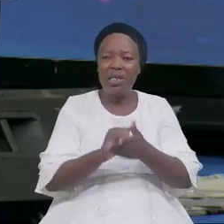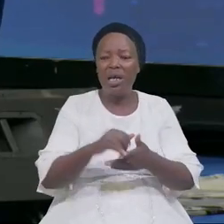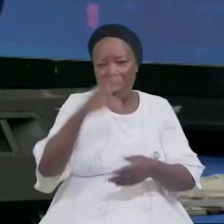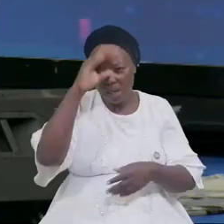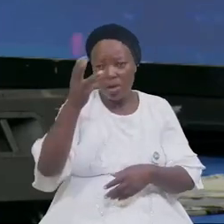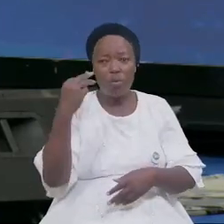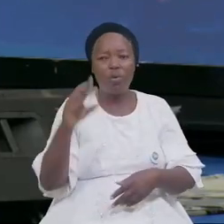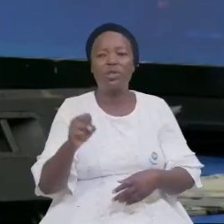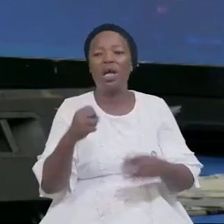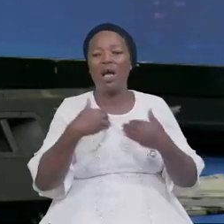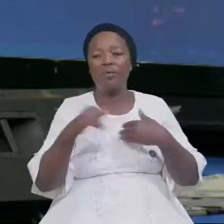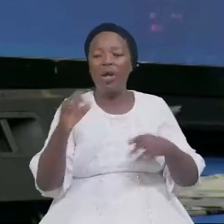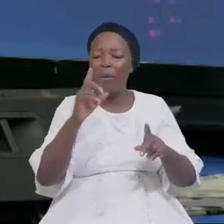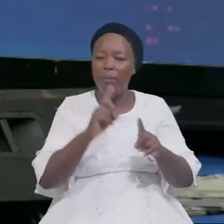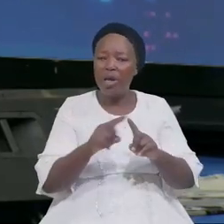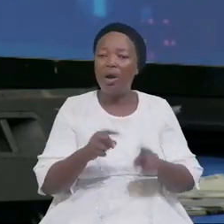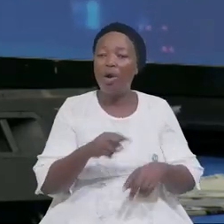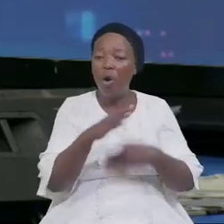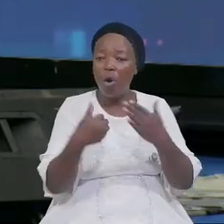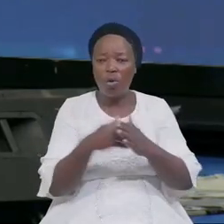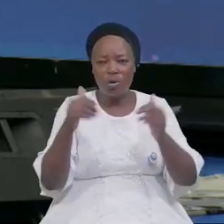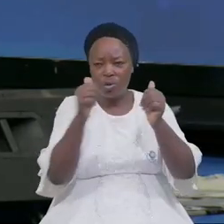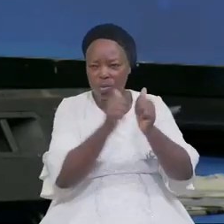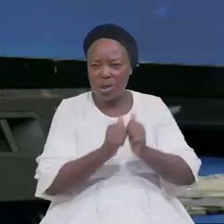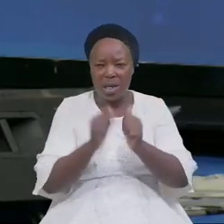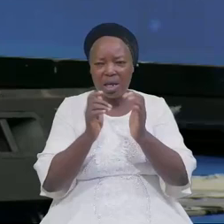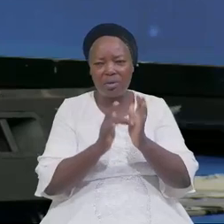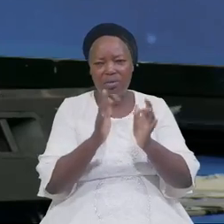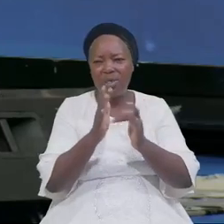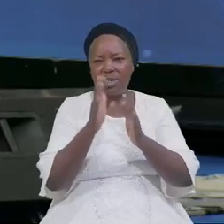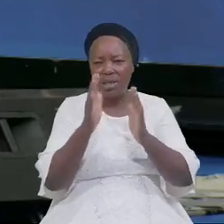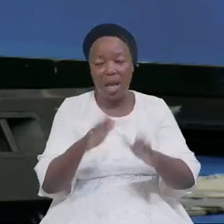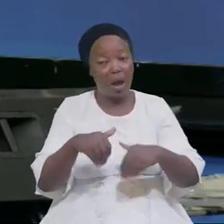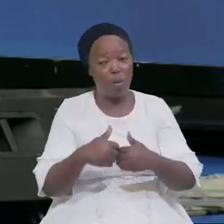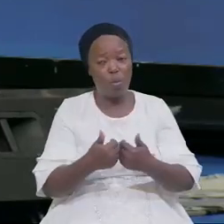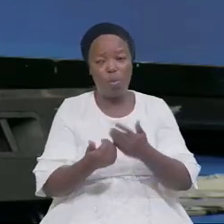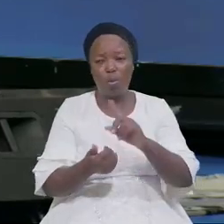avait. Qu'ils soient comme eux, le chrétien entier.